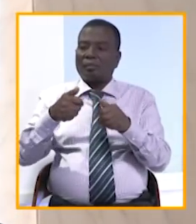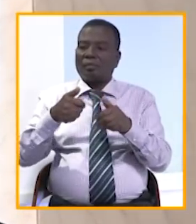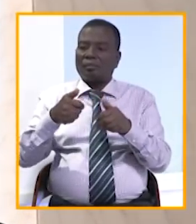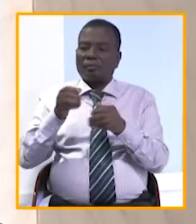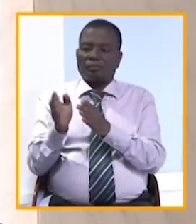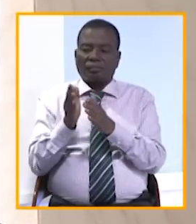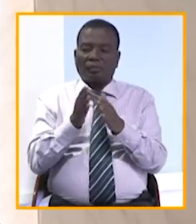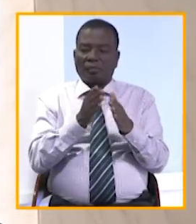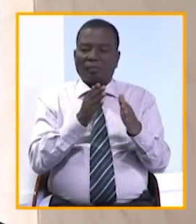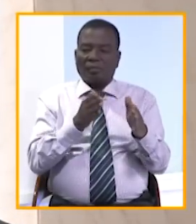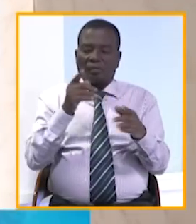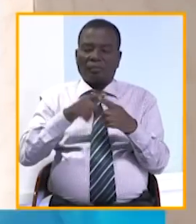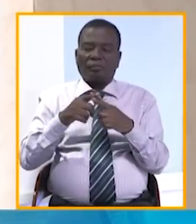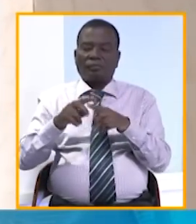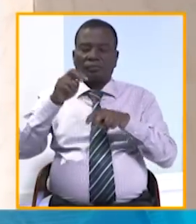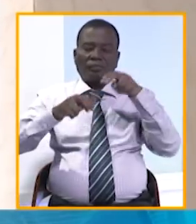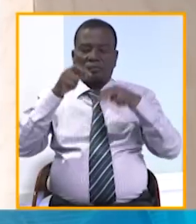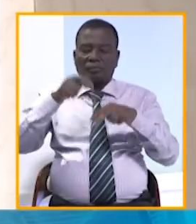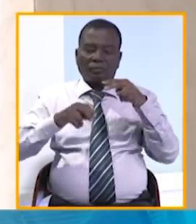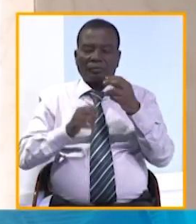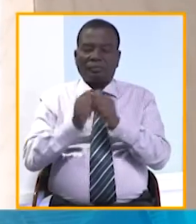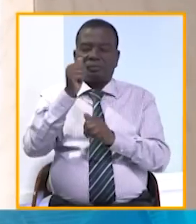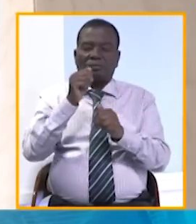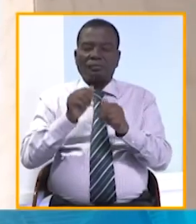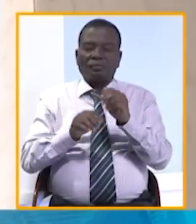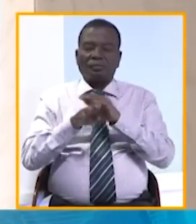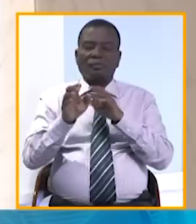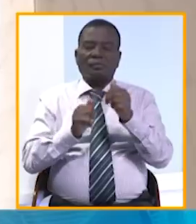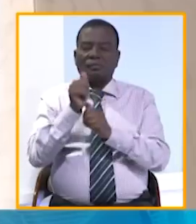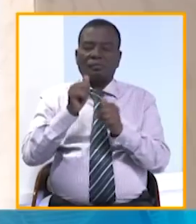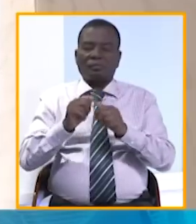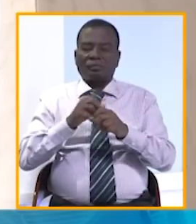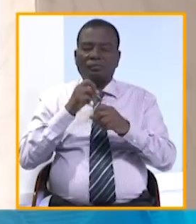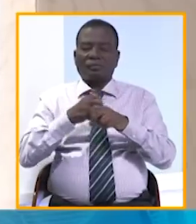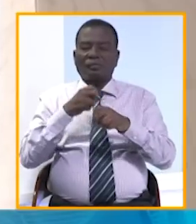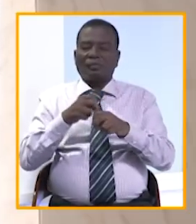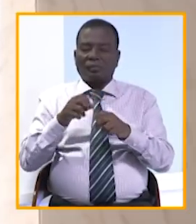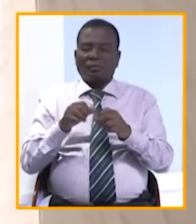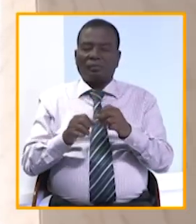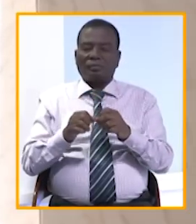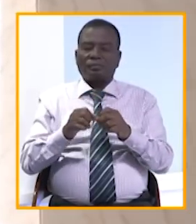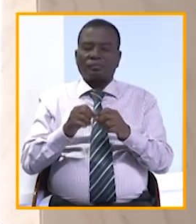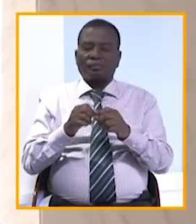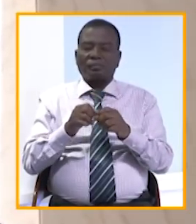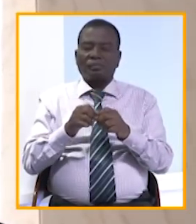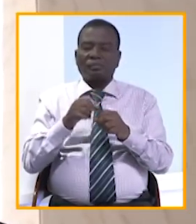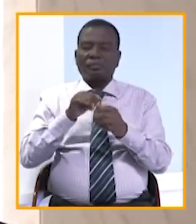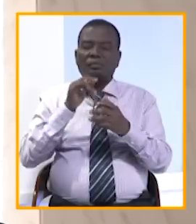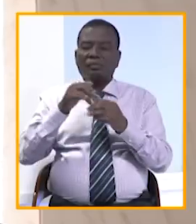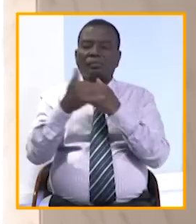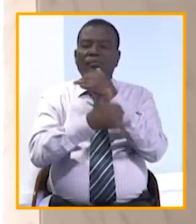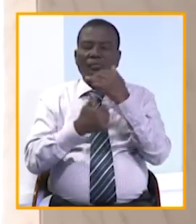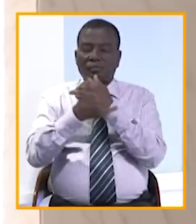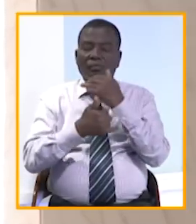se préparer à la compétition qui est de plus en plus rude aujourd'hui avec ce que nous appelons la guerre de l'information. Donc ce sont les